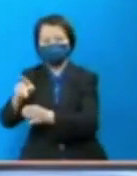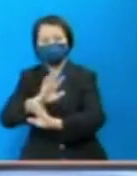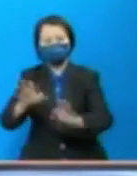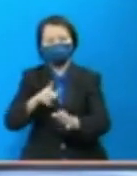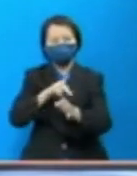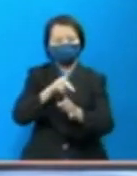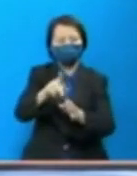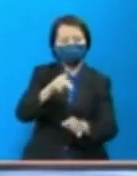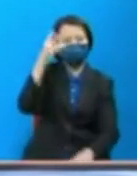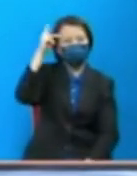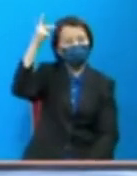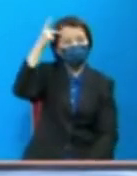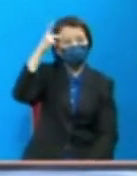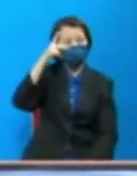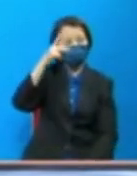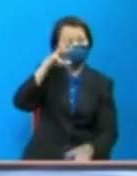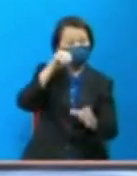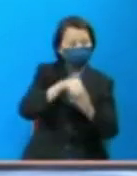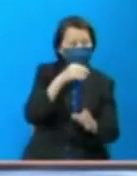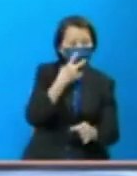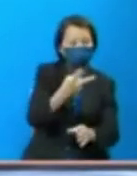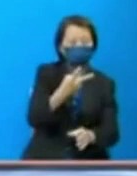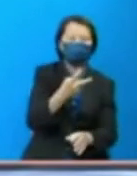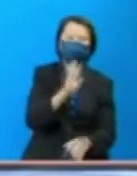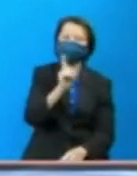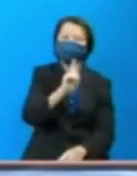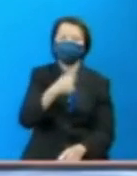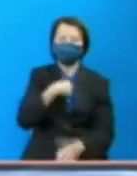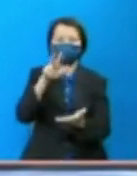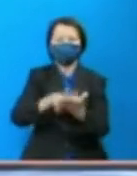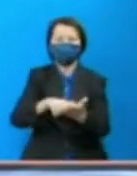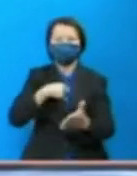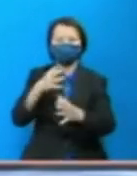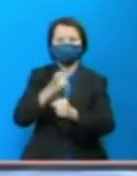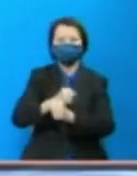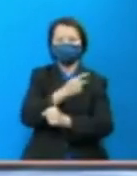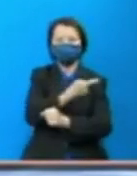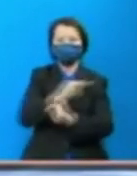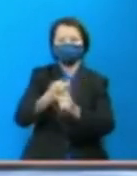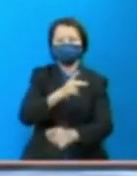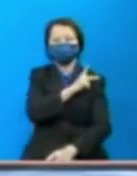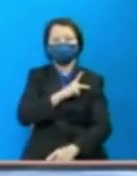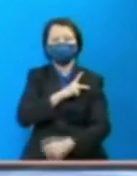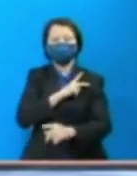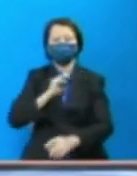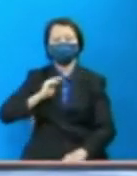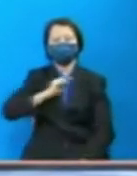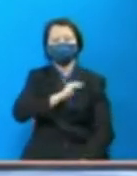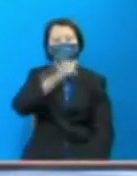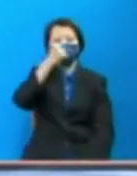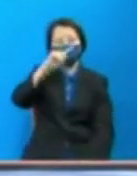bukan pandangan politik pandangan pakai xenak mengesahkan saya mendapat mandi kepada Ketua Majelis